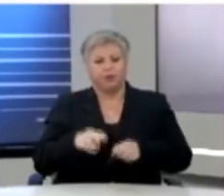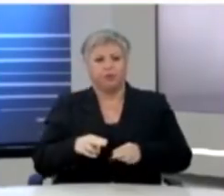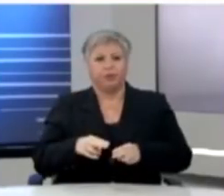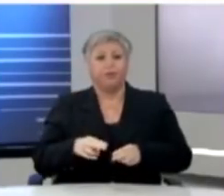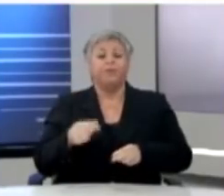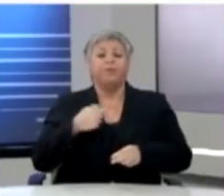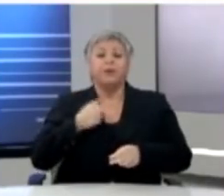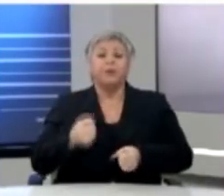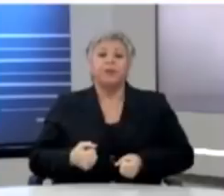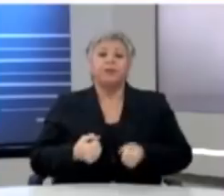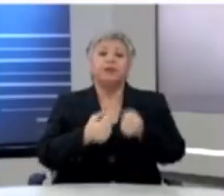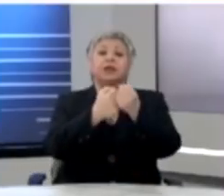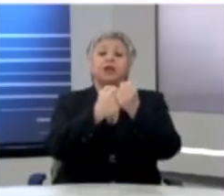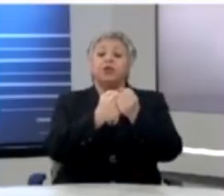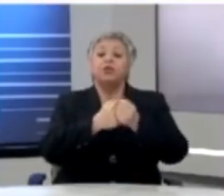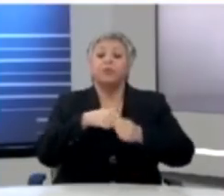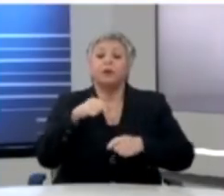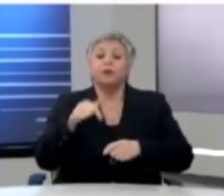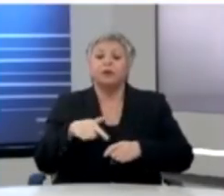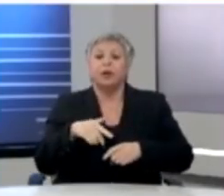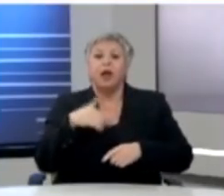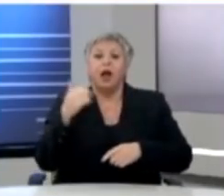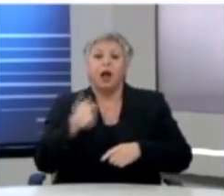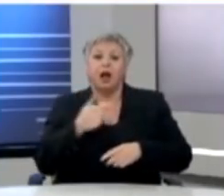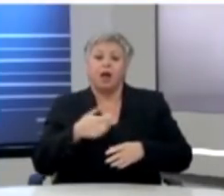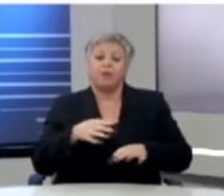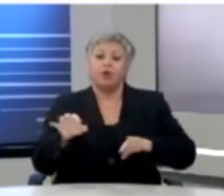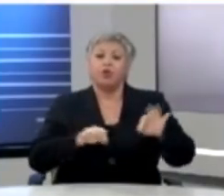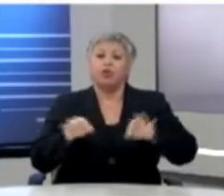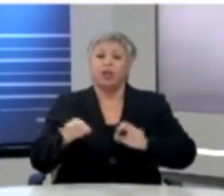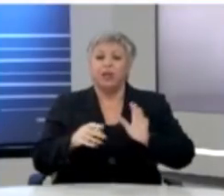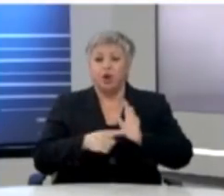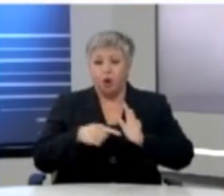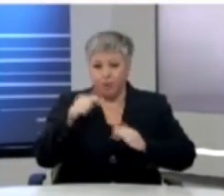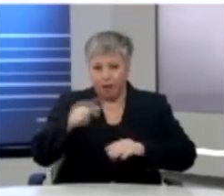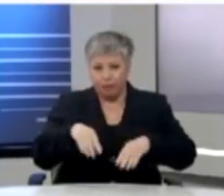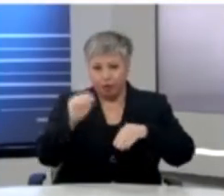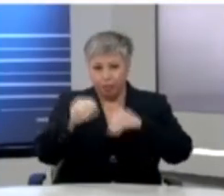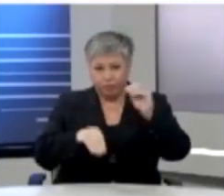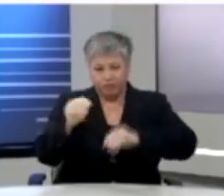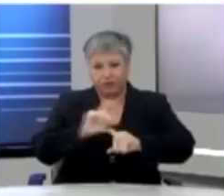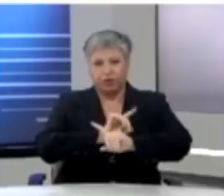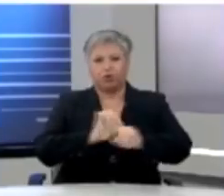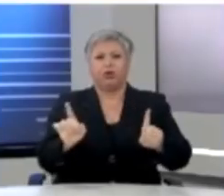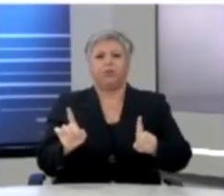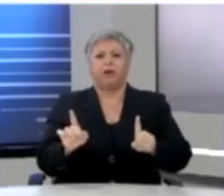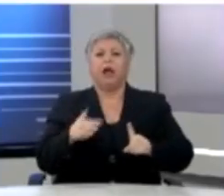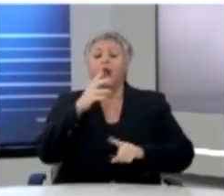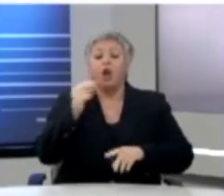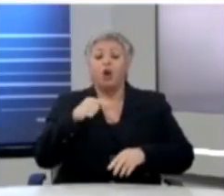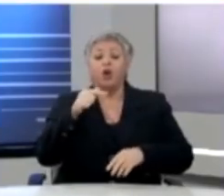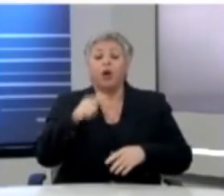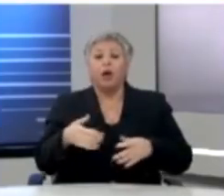οργανισμούς τοπικής αυτοδιοίκησης, για να μην περάσει αυτό το πολυνομοσχέδιο που δίνει γιν και ίδωρ νέα προκλητικά